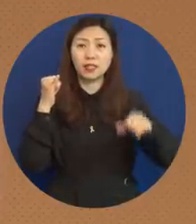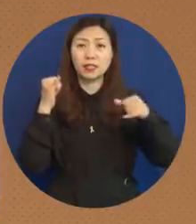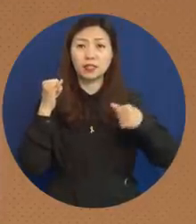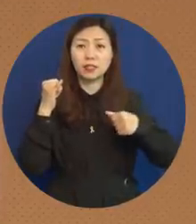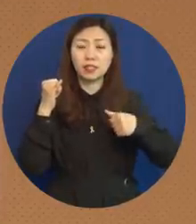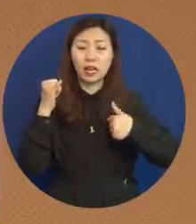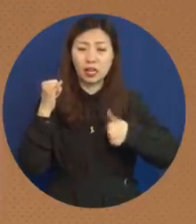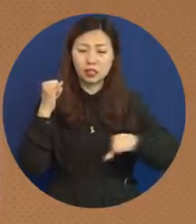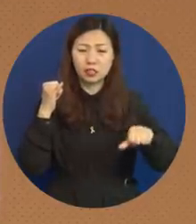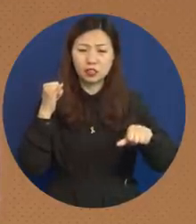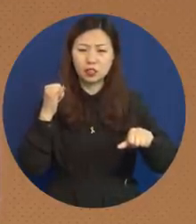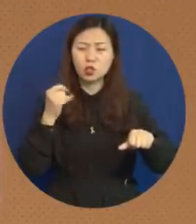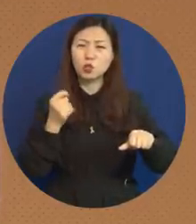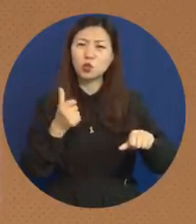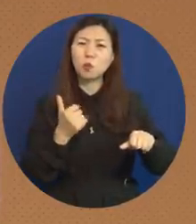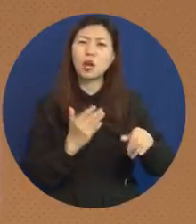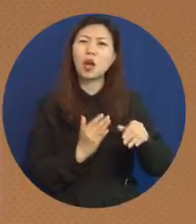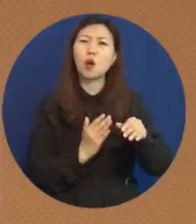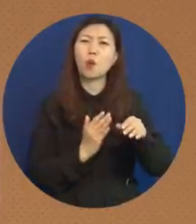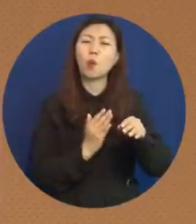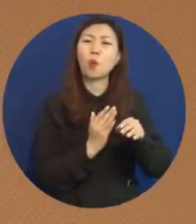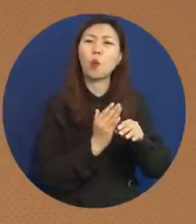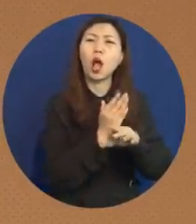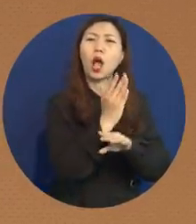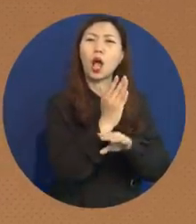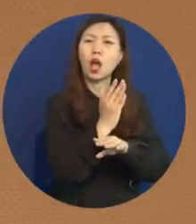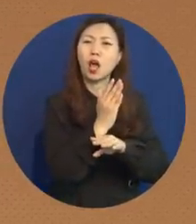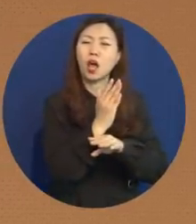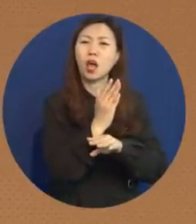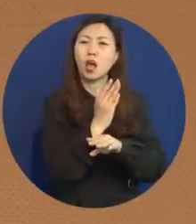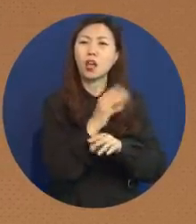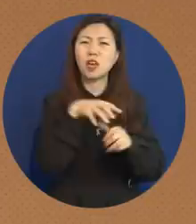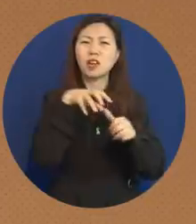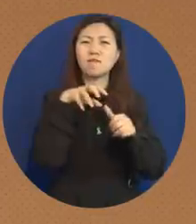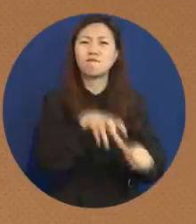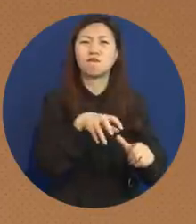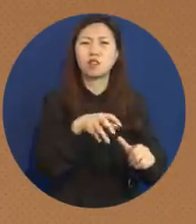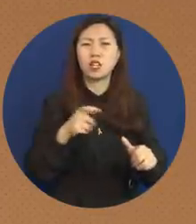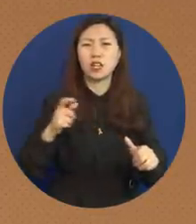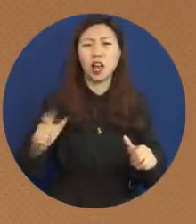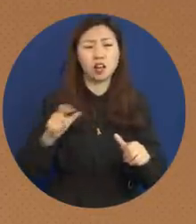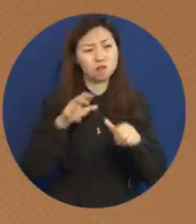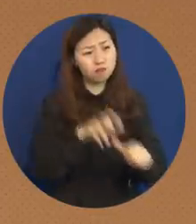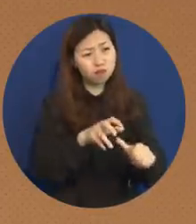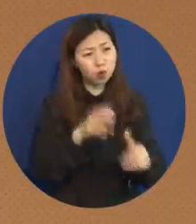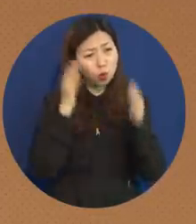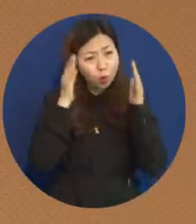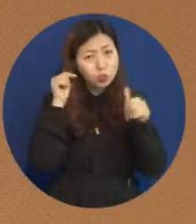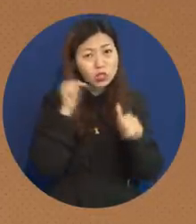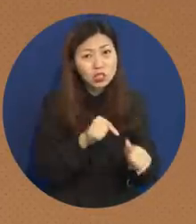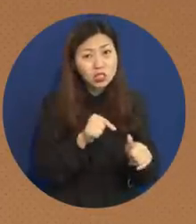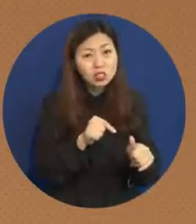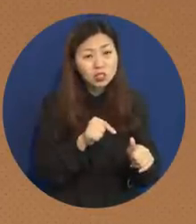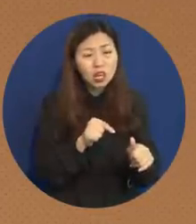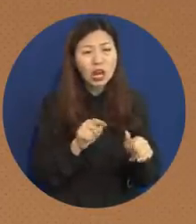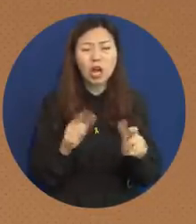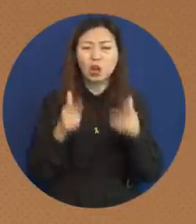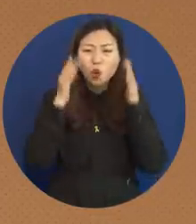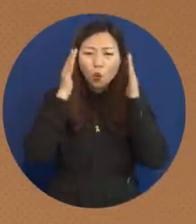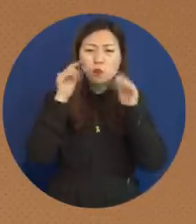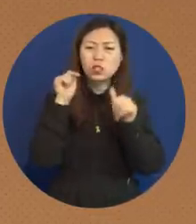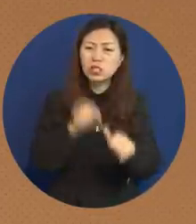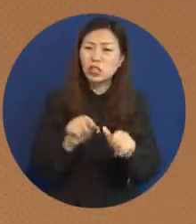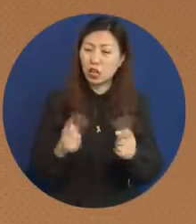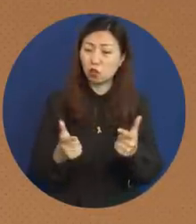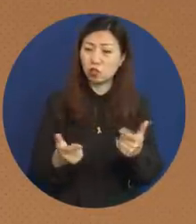좀 지나치게 뭘 어떻게 강압적으로 공부를 시켰나? 공부를 시킨 건 아, 아닌데요.